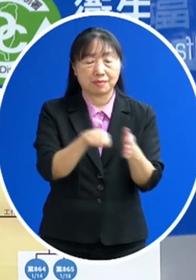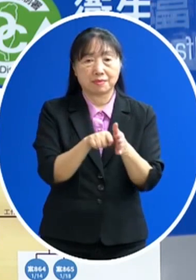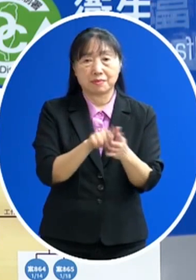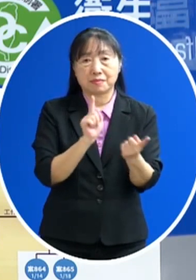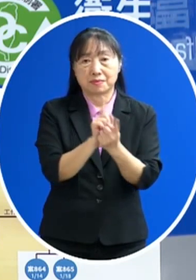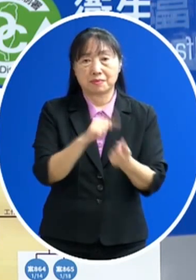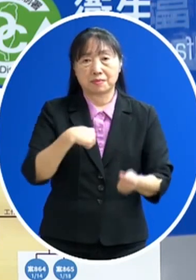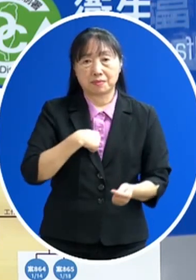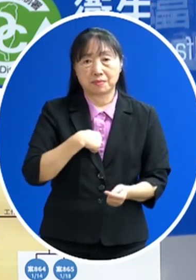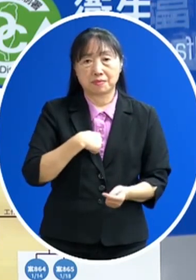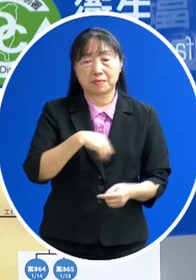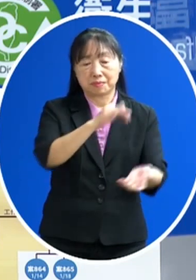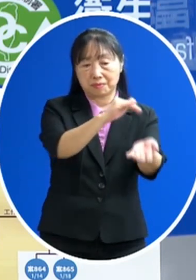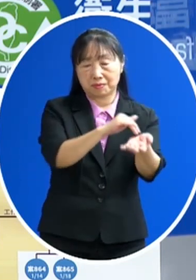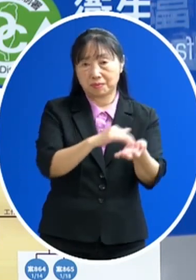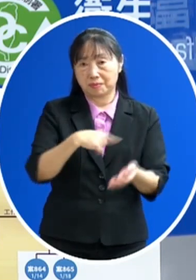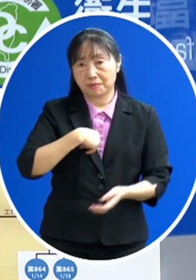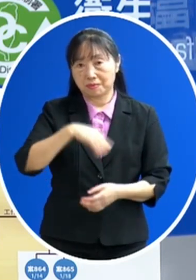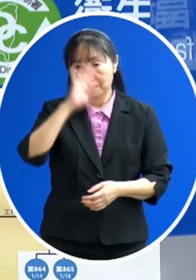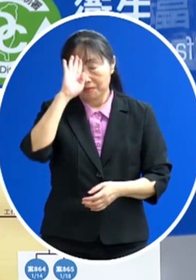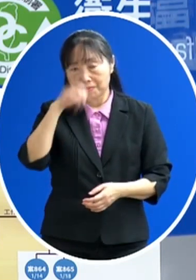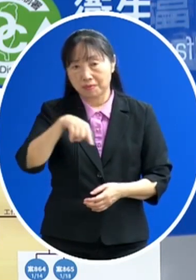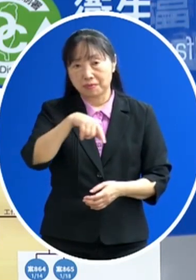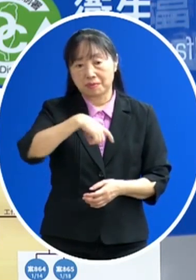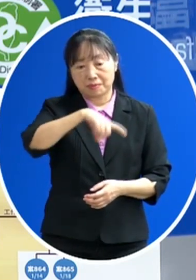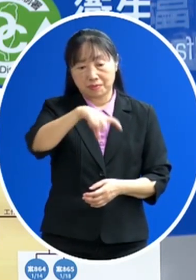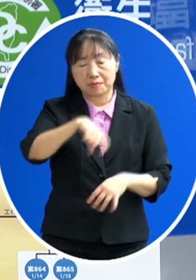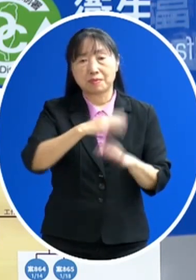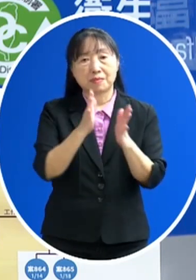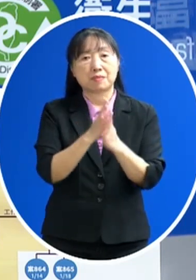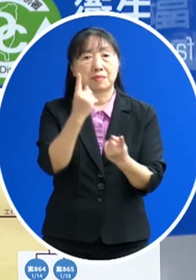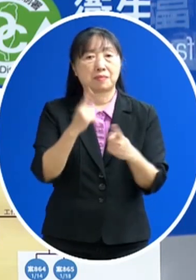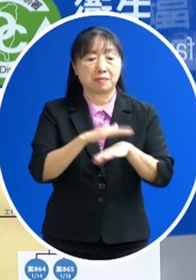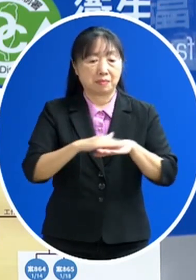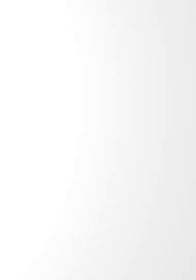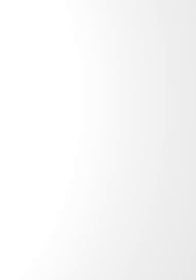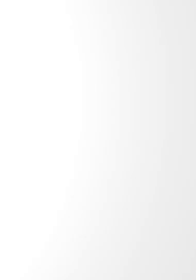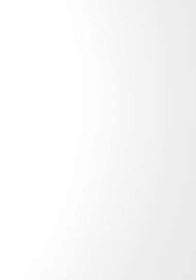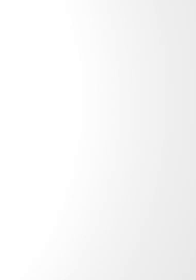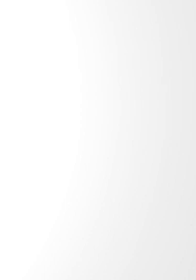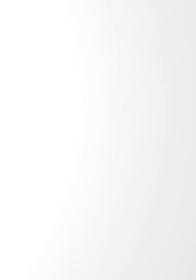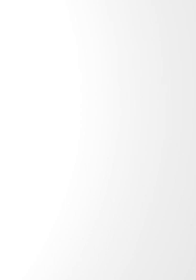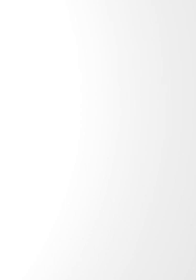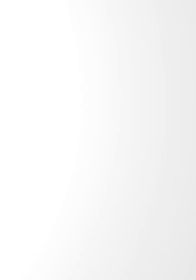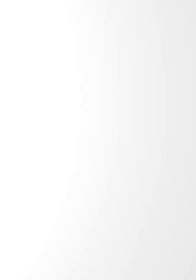医病双方都是一个最有效而且最安全的方法。